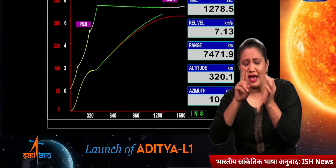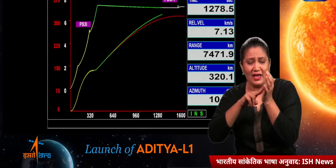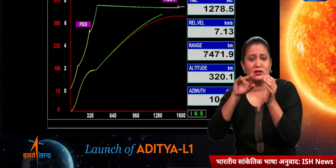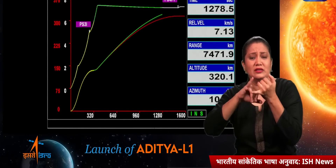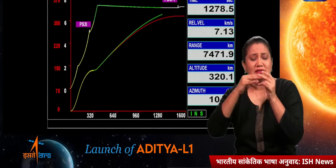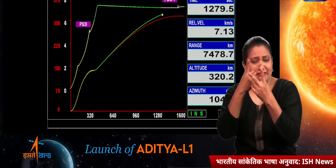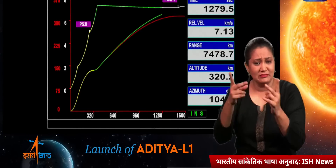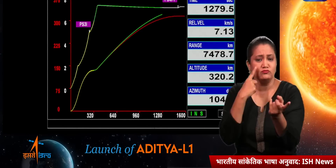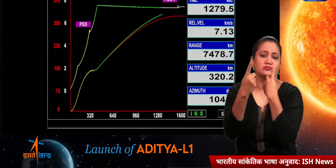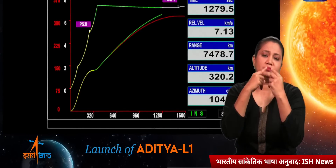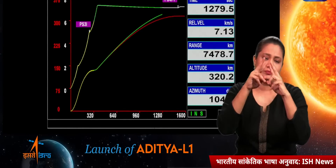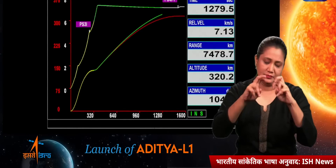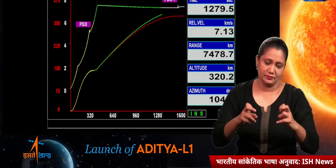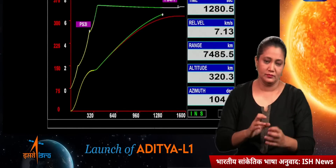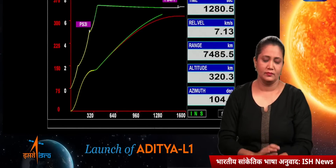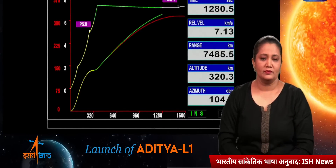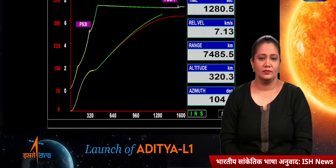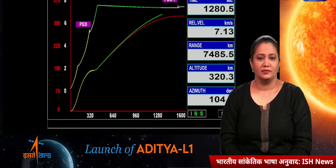है।